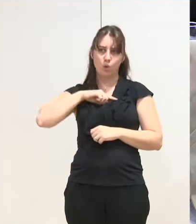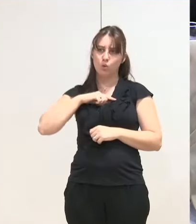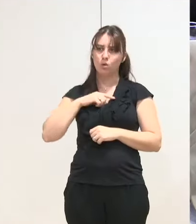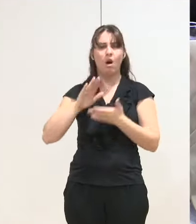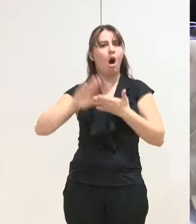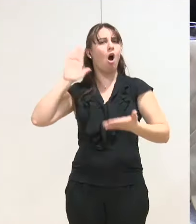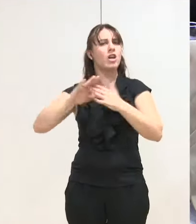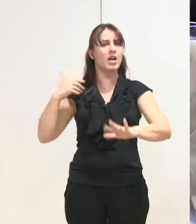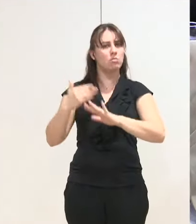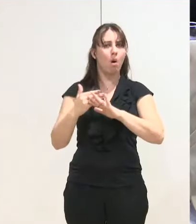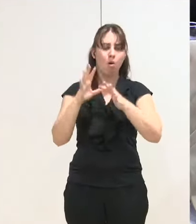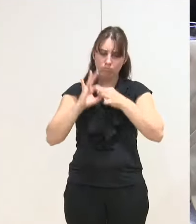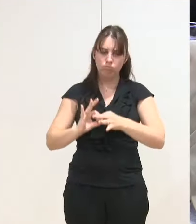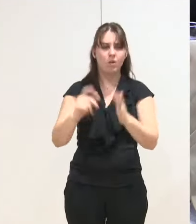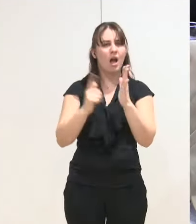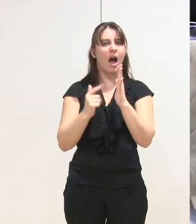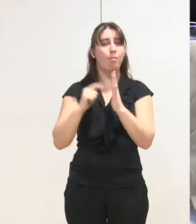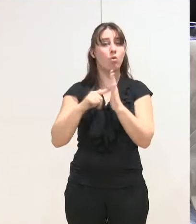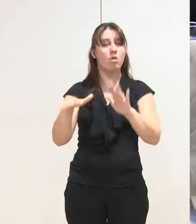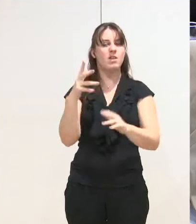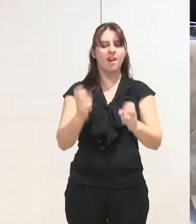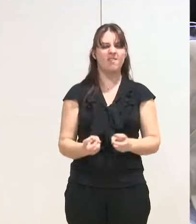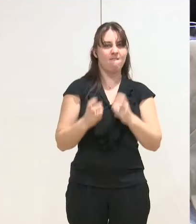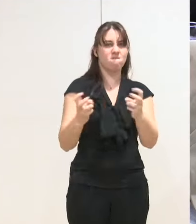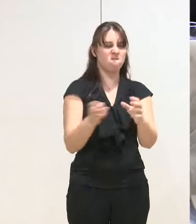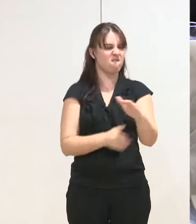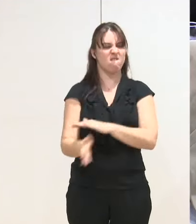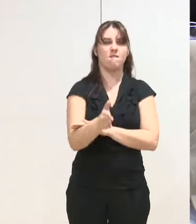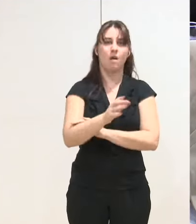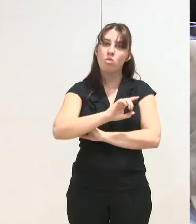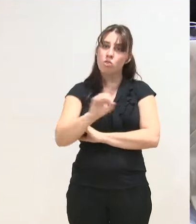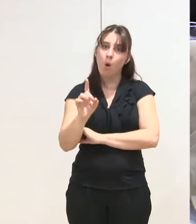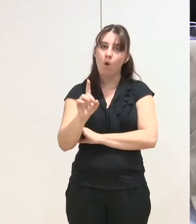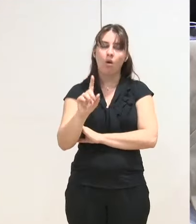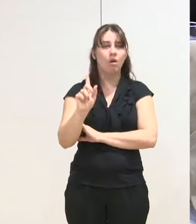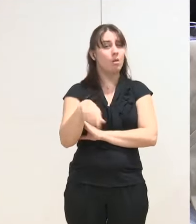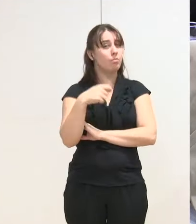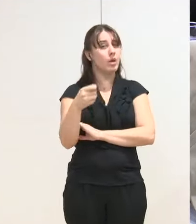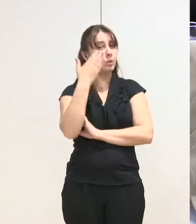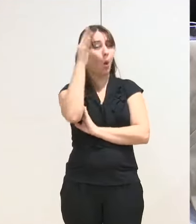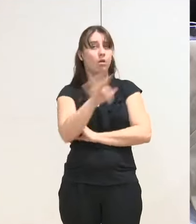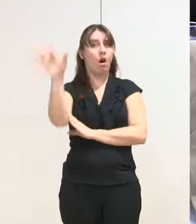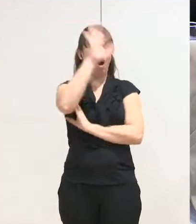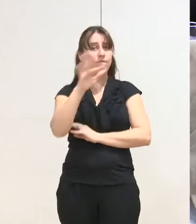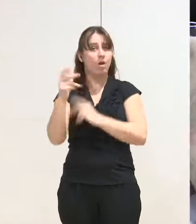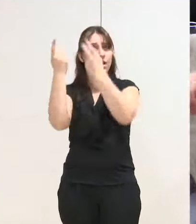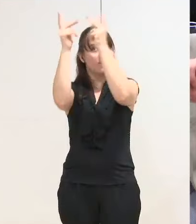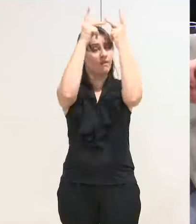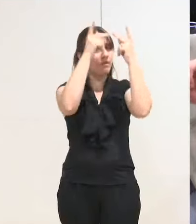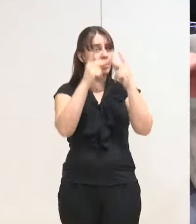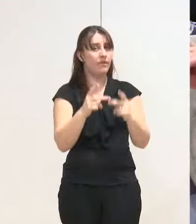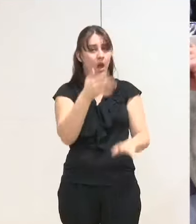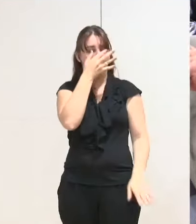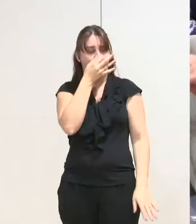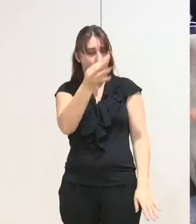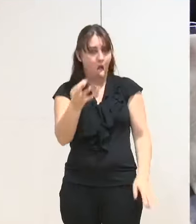nugmentant pas les impôts locaux en 2015 tentation à laquelle bien peu de collectivités en France ont s résister et ce quelle que